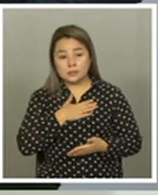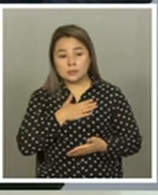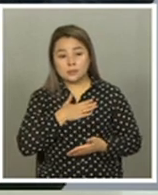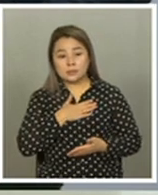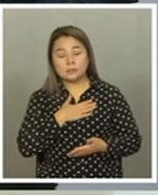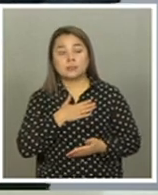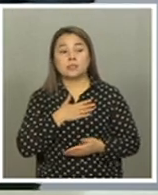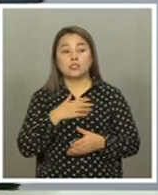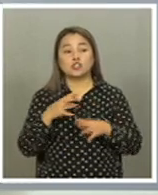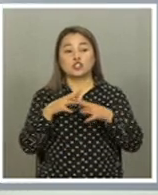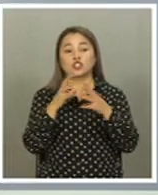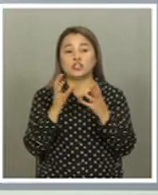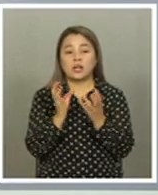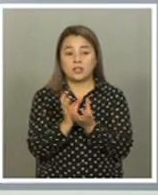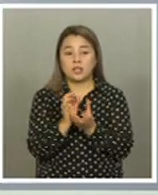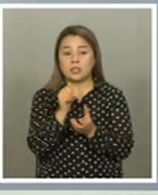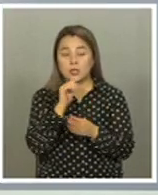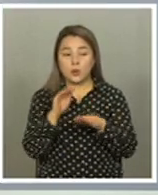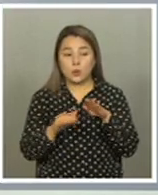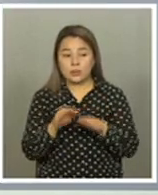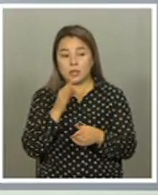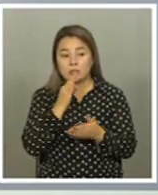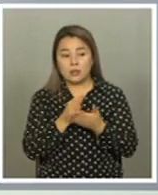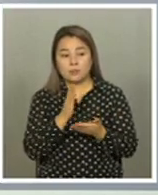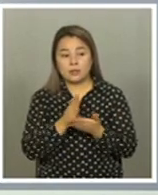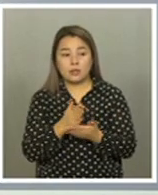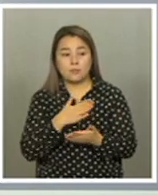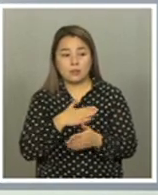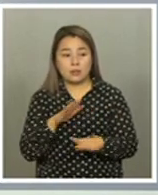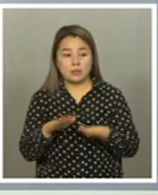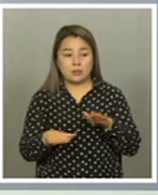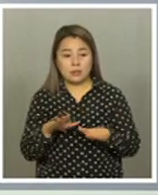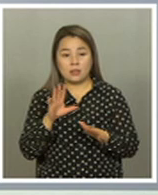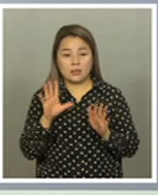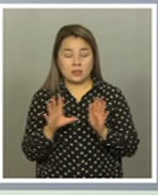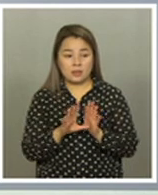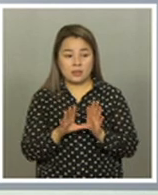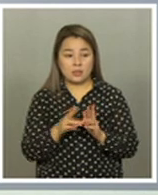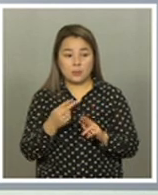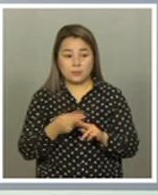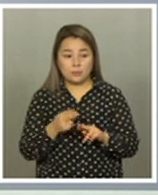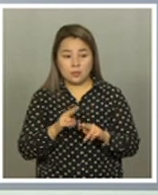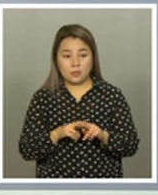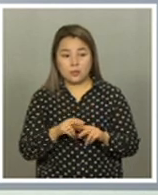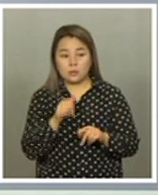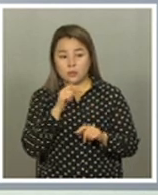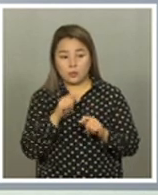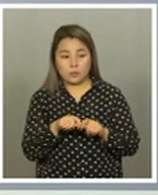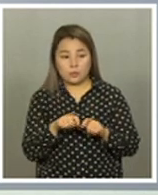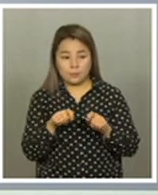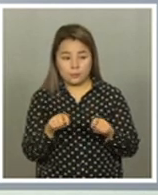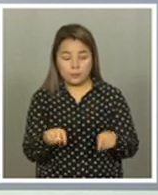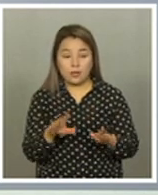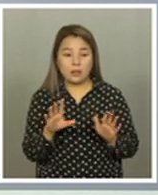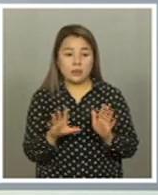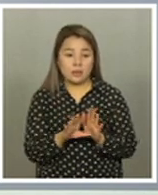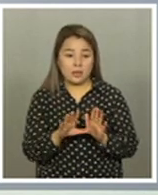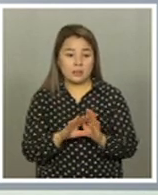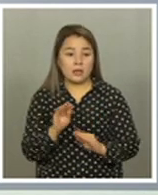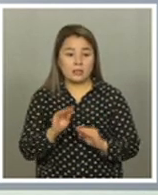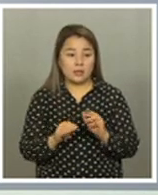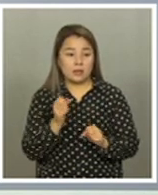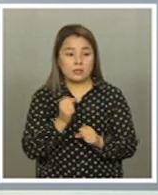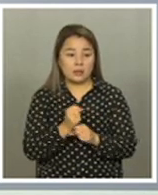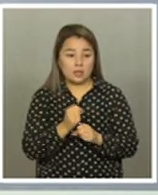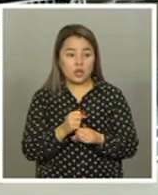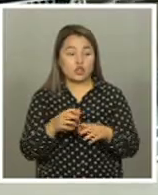шарды өлшеп көрейік бірінші. Электронды таразымыз, бізде міне электронды бұл таразы қосайық. Электронды таразыға